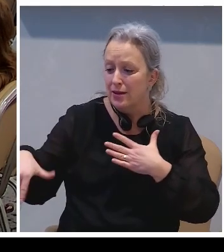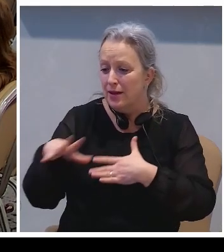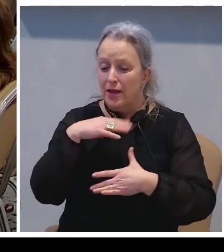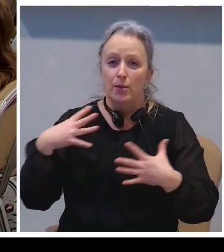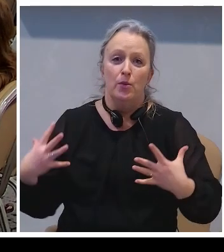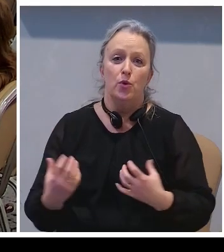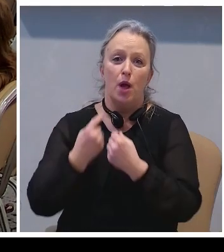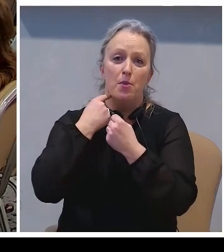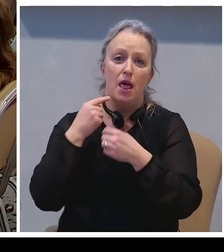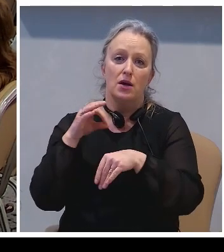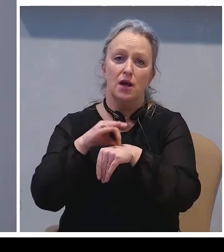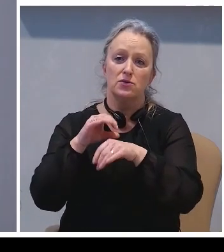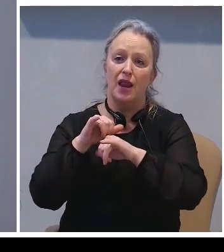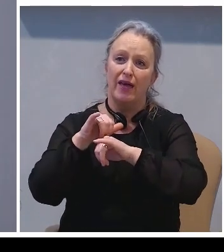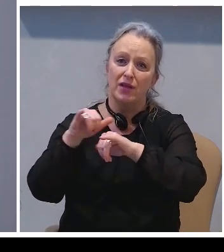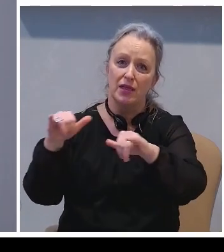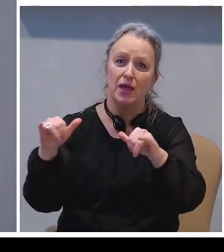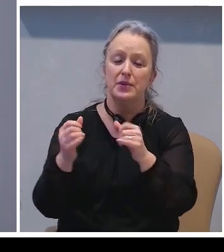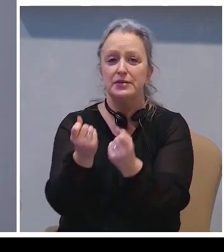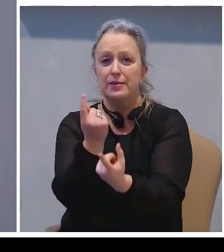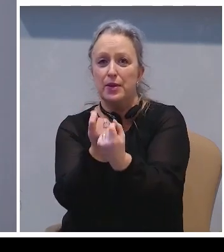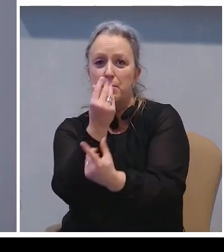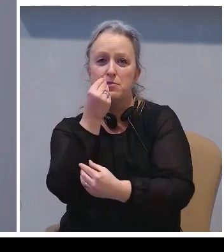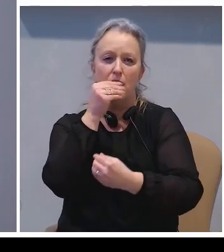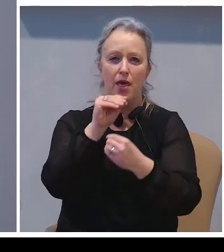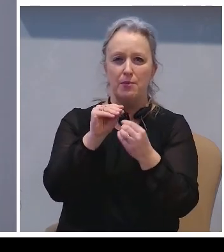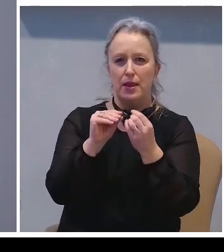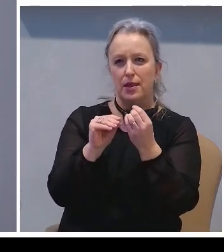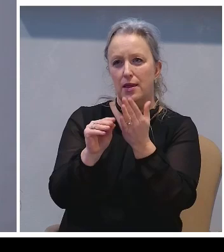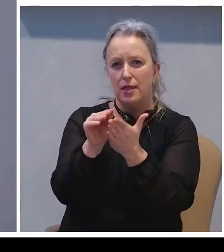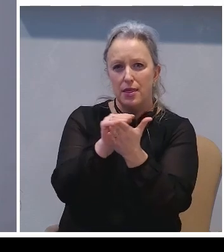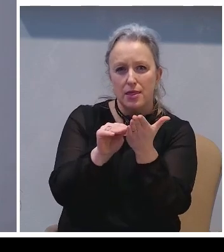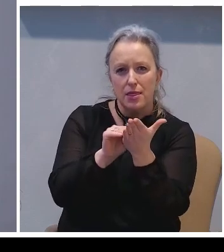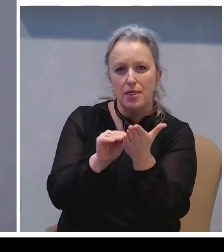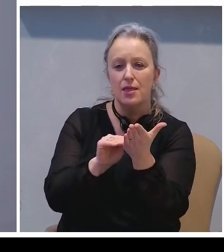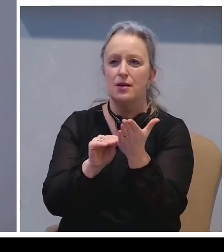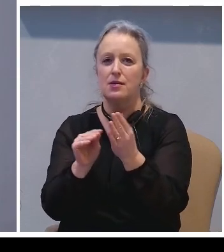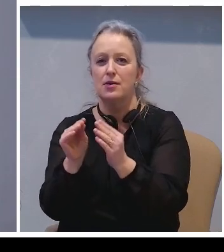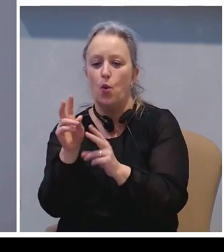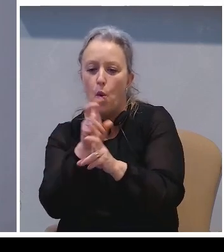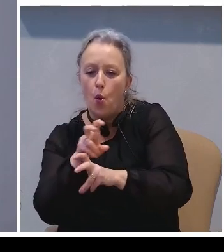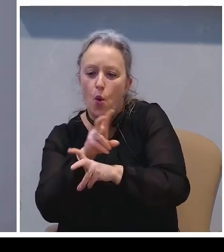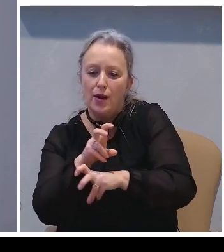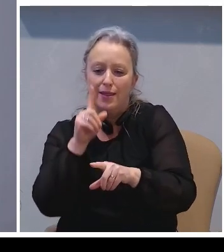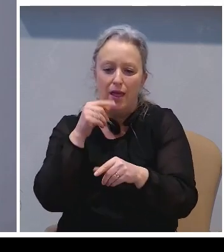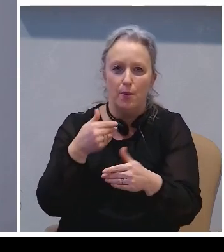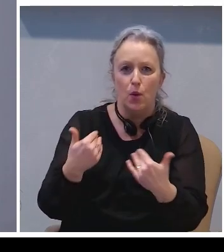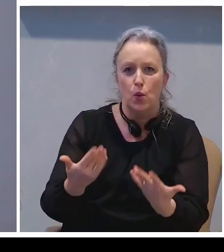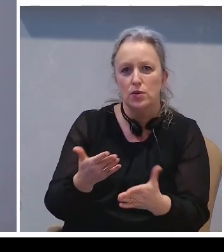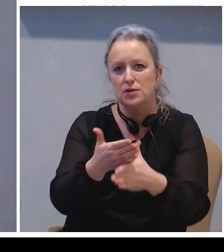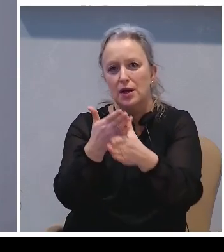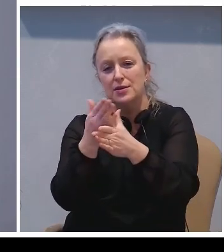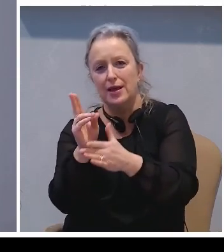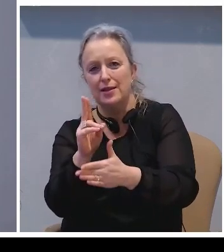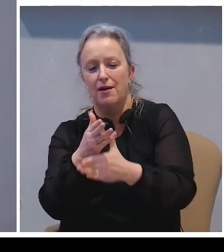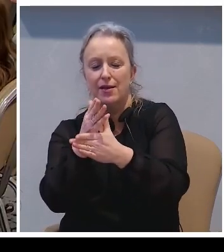lihashaigete levimust ja esinemist Eestis with paremini kaardistada, et whom me we teaks, are mida trying to ja map kuidas the aidata. spread of muscular